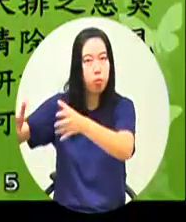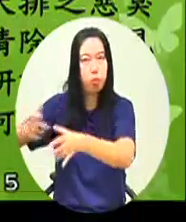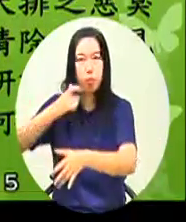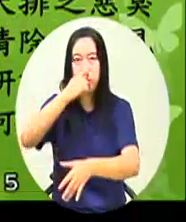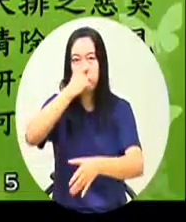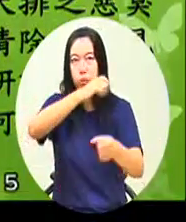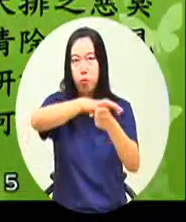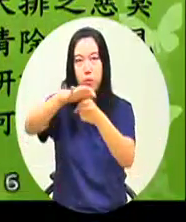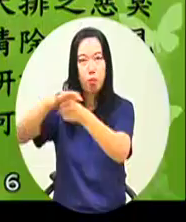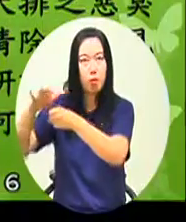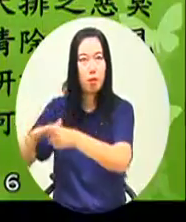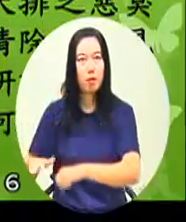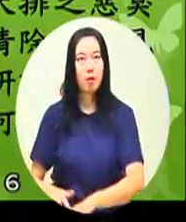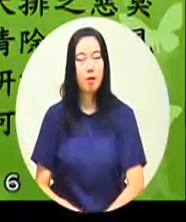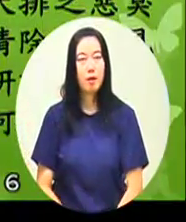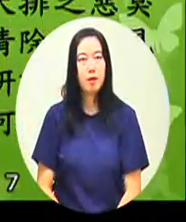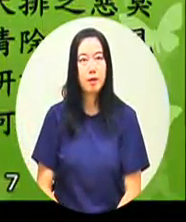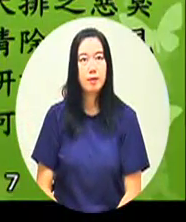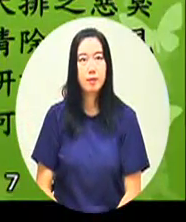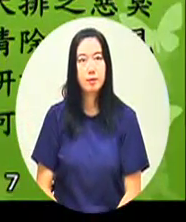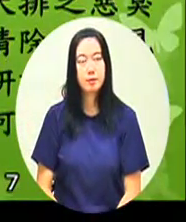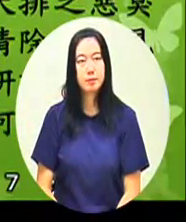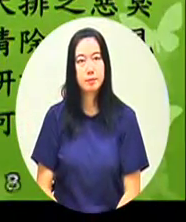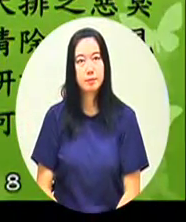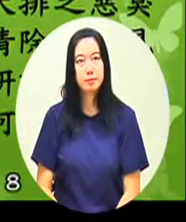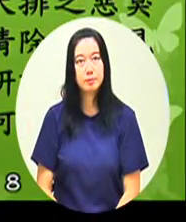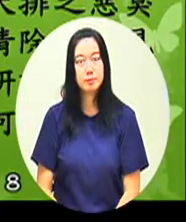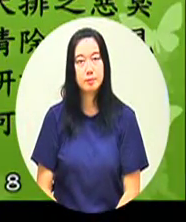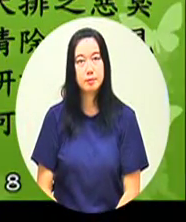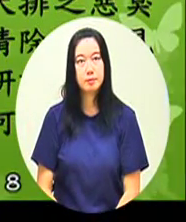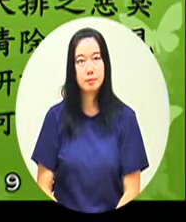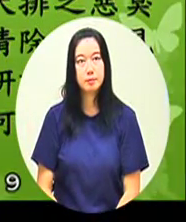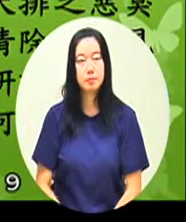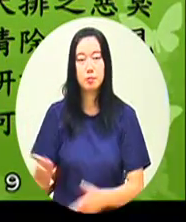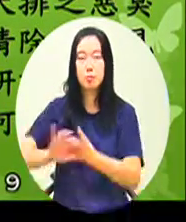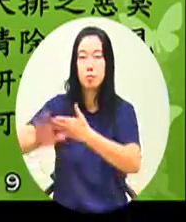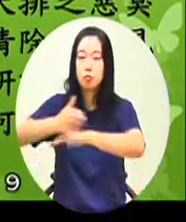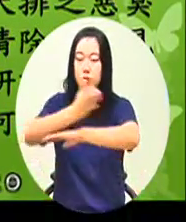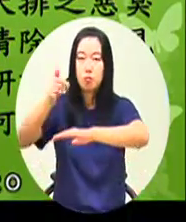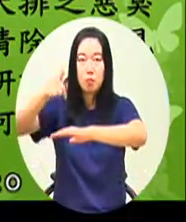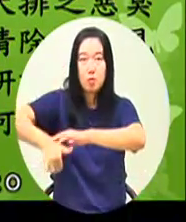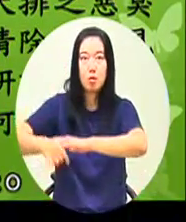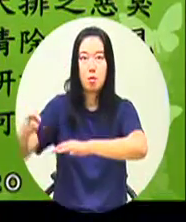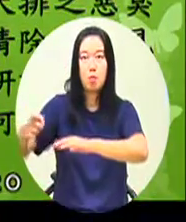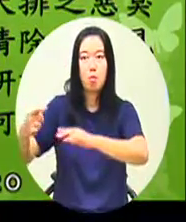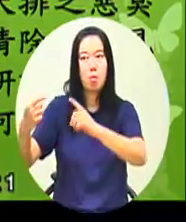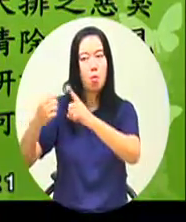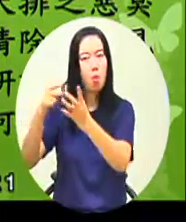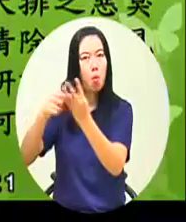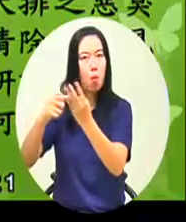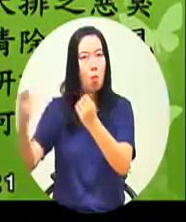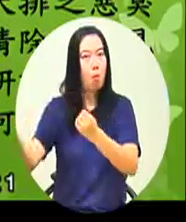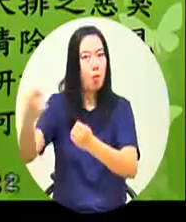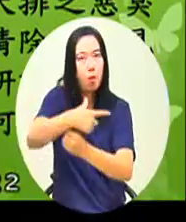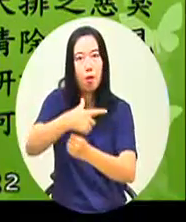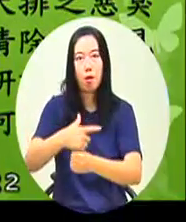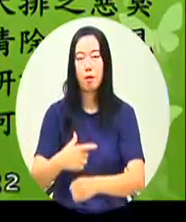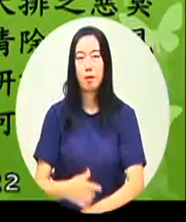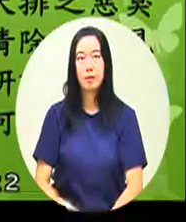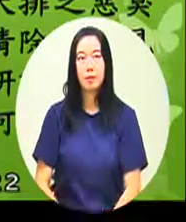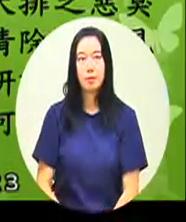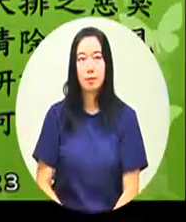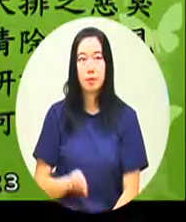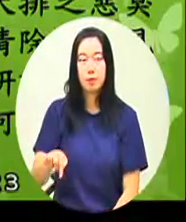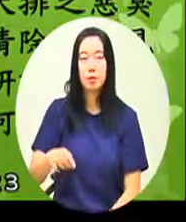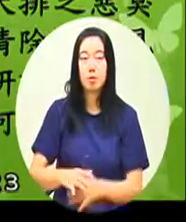经即马，那恁若有遐过，可能比若要比增加一个乡较侪人啊， 吼、哦，咱即马五条波，